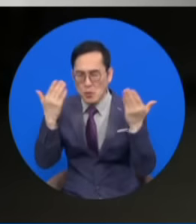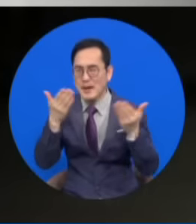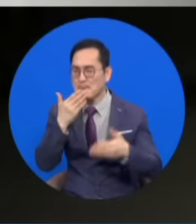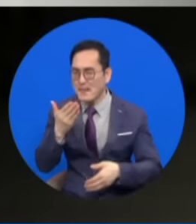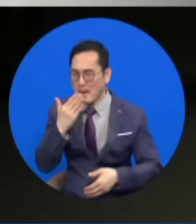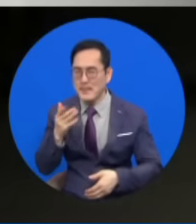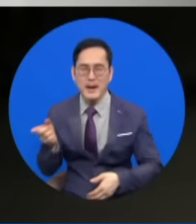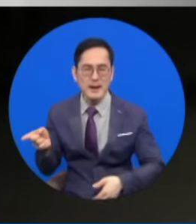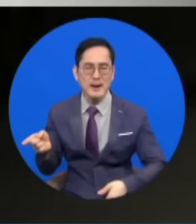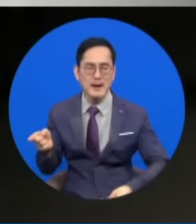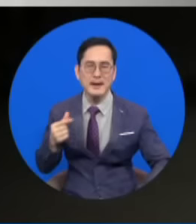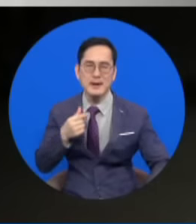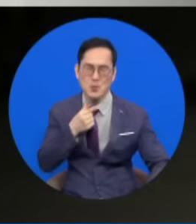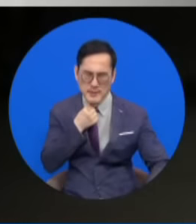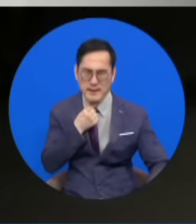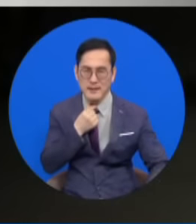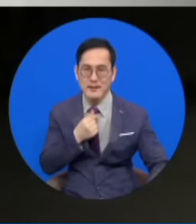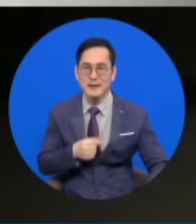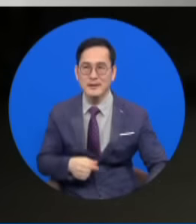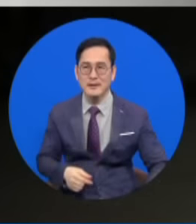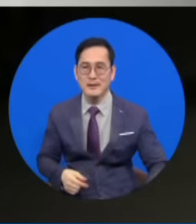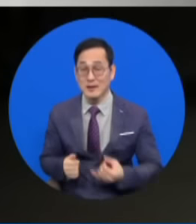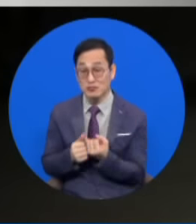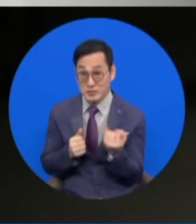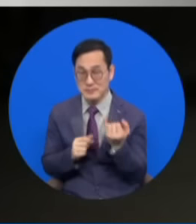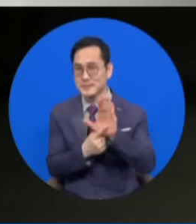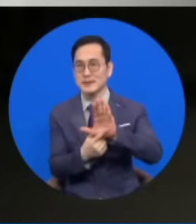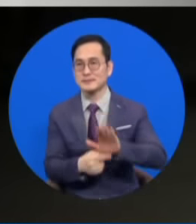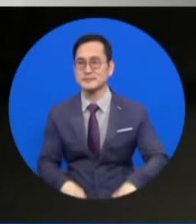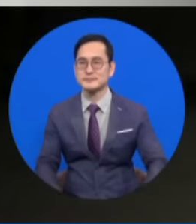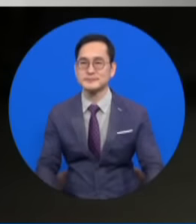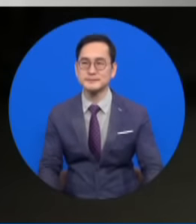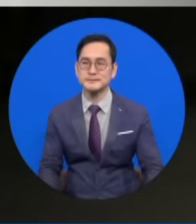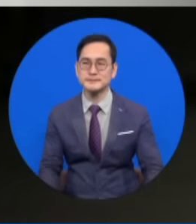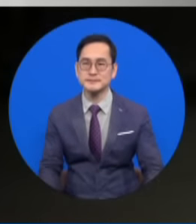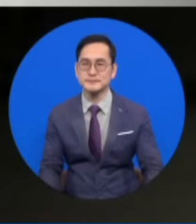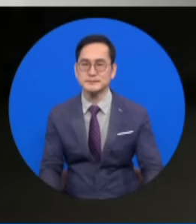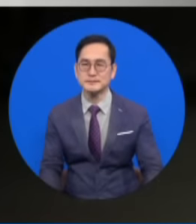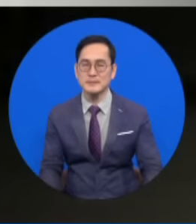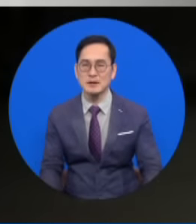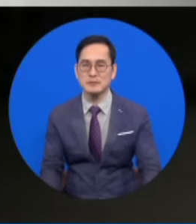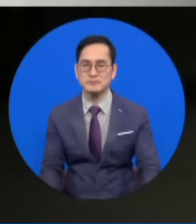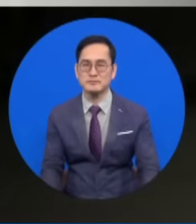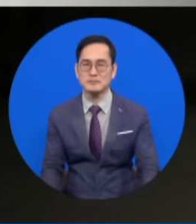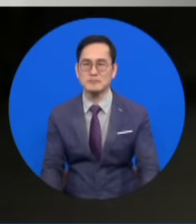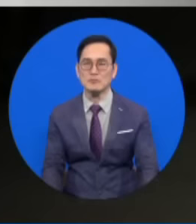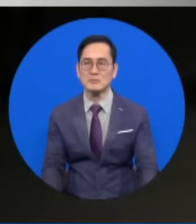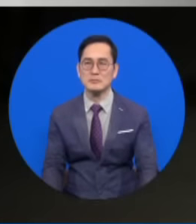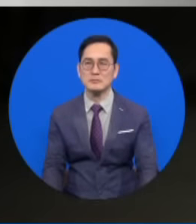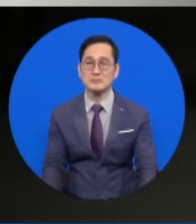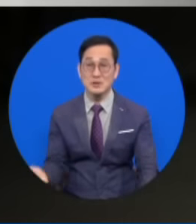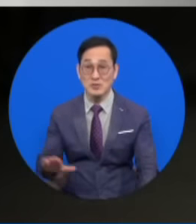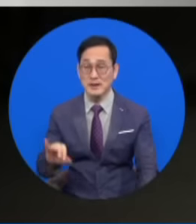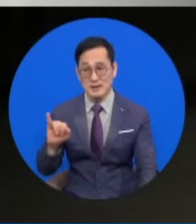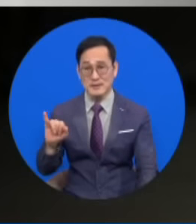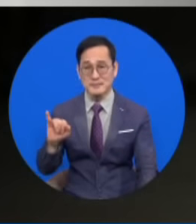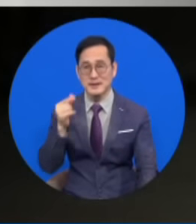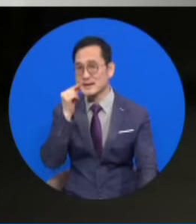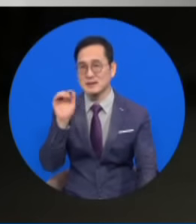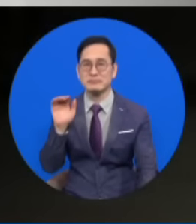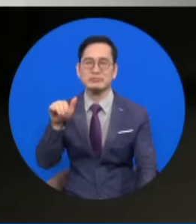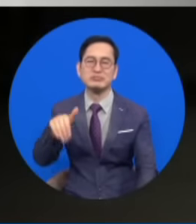주장한다. 라는 쪽으로 입장을 결정했다라는 겁니다. 자, 그런데 바이든 지지율이